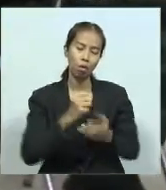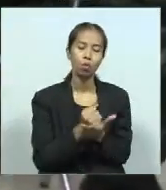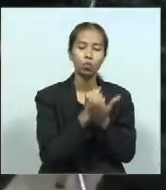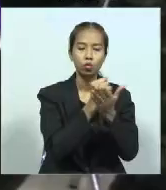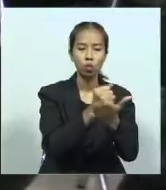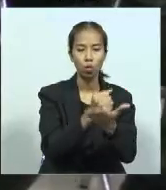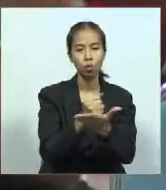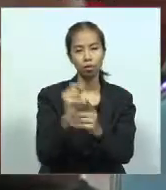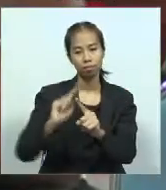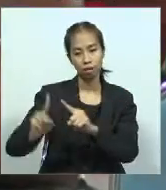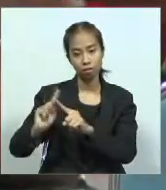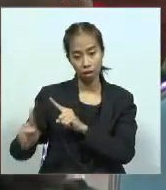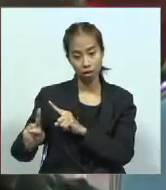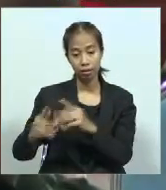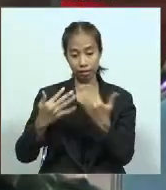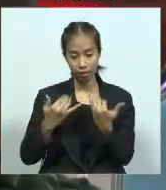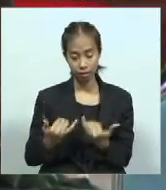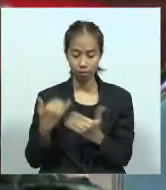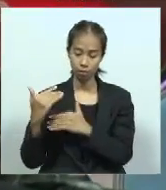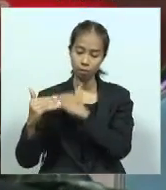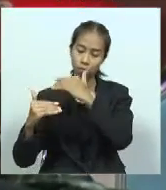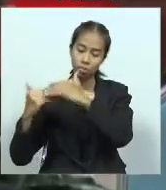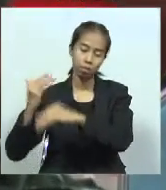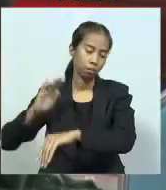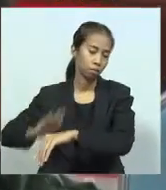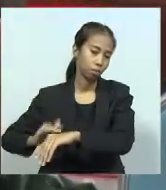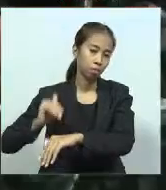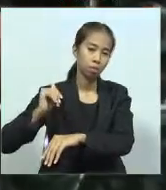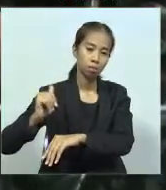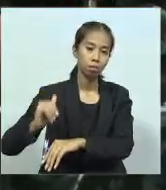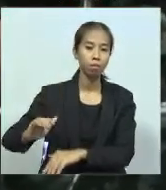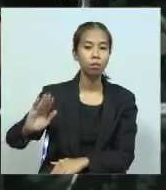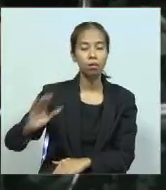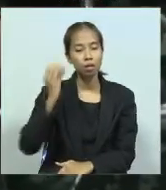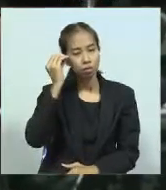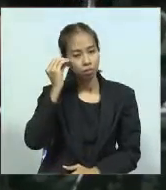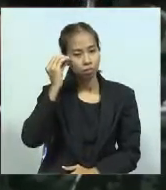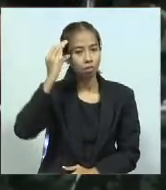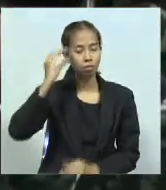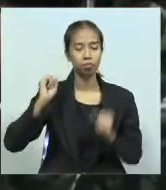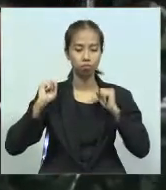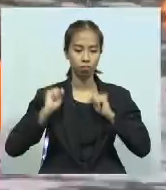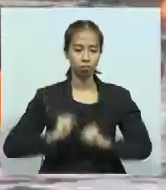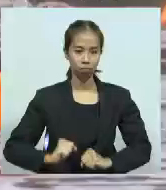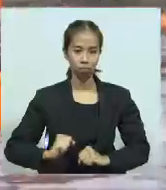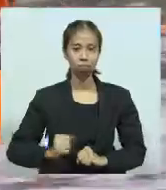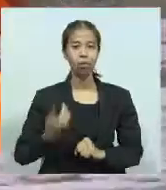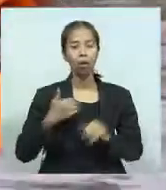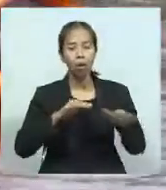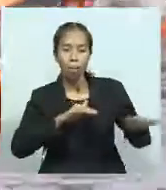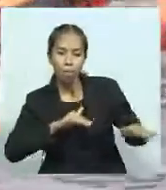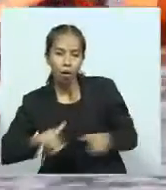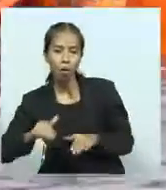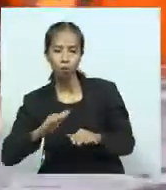าสาธารณภัยจึงเป็นการพัฒนาศักยภาพของกำลังพลให้มีความรู้ความสามารถและมีความพร้อมที่จะป